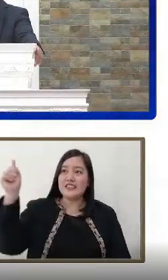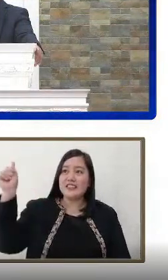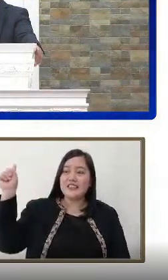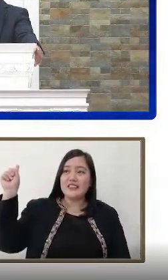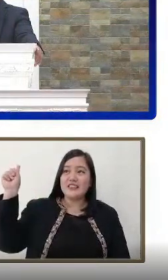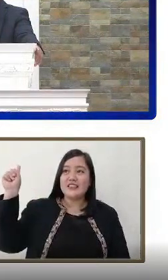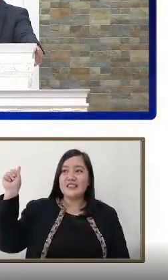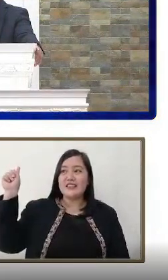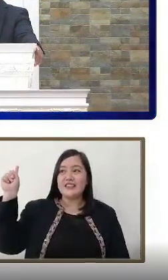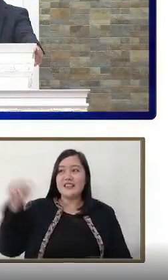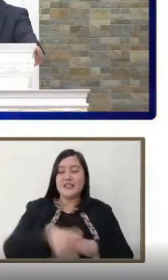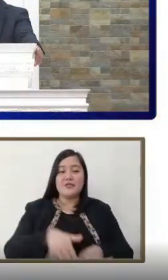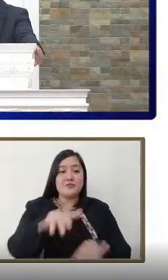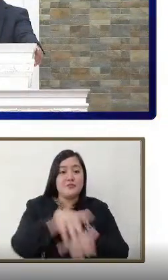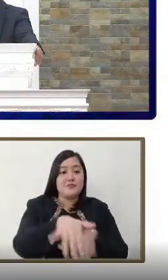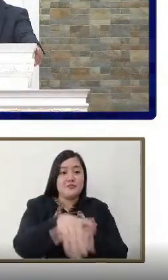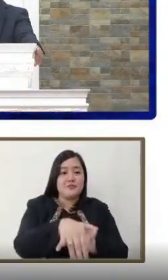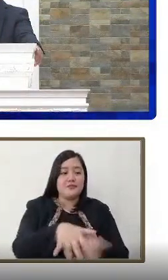bagyo sa Mindoro. Good